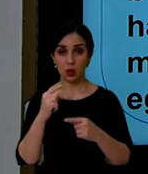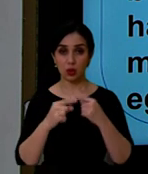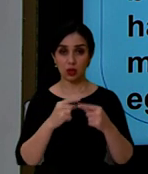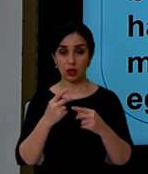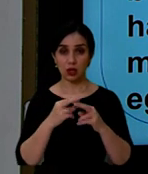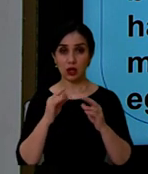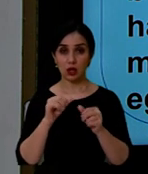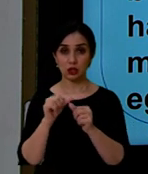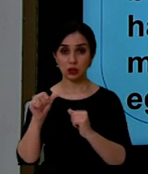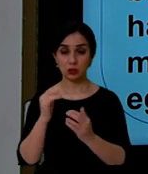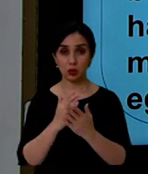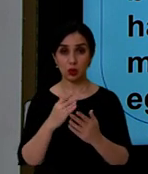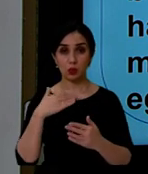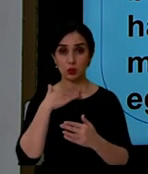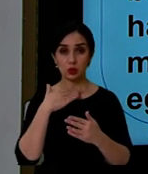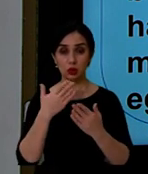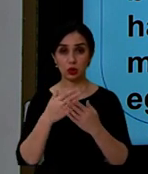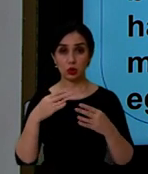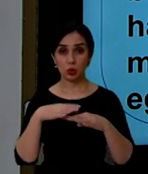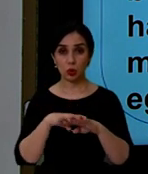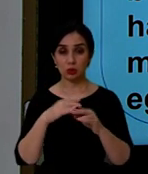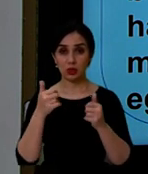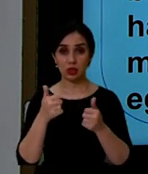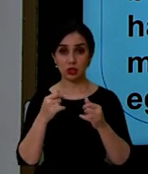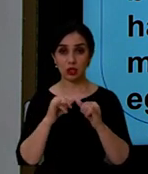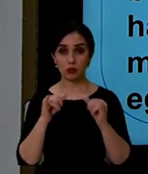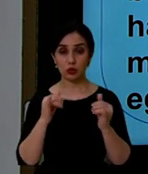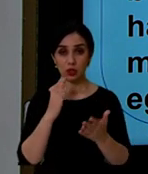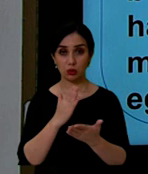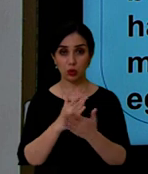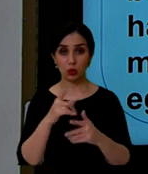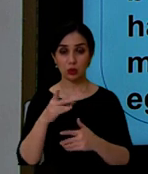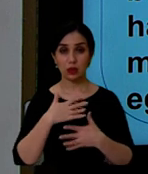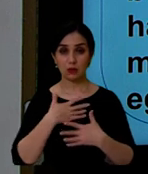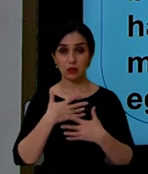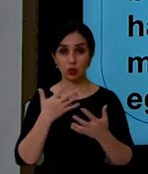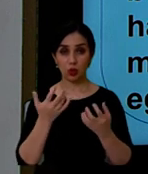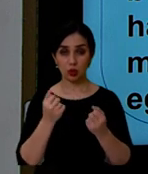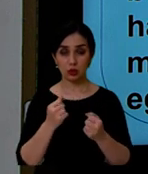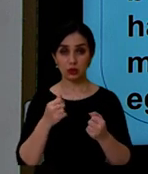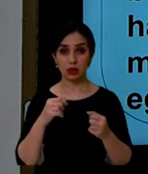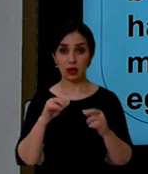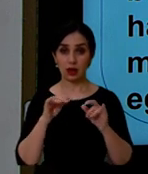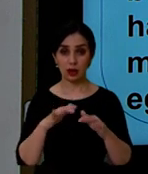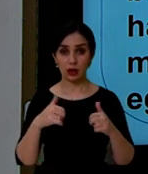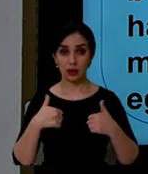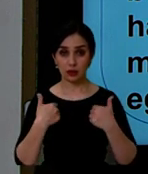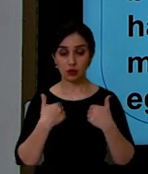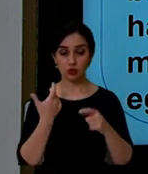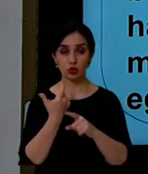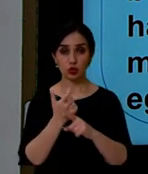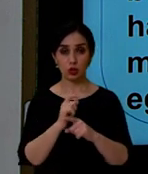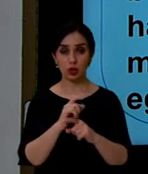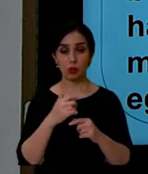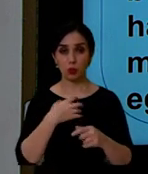diafragmada muskul to'qimasi yaxshi rivojlangan bo'lib, nafas olish harakatlarida juda